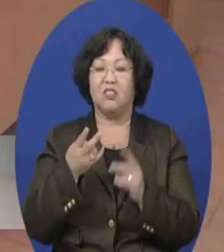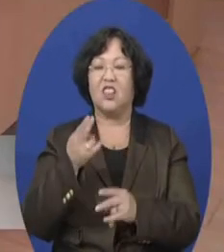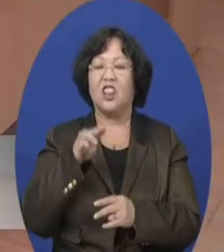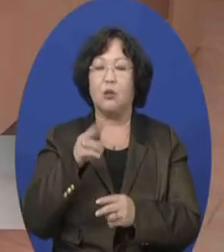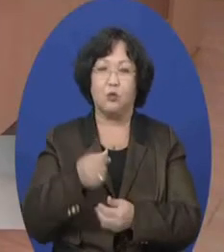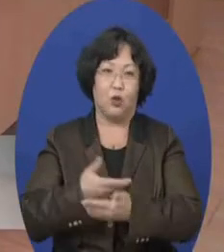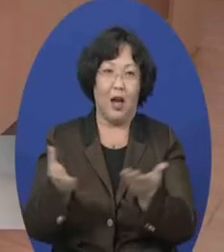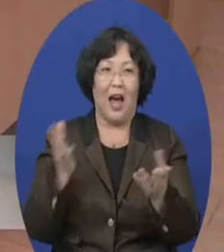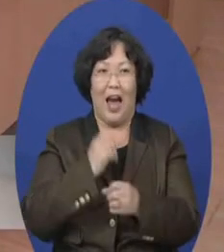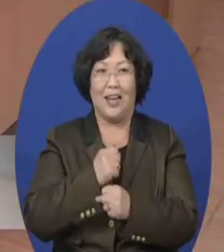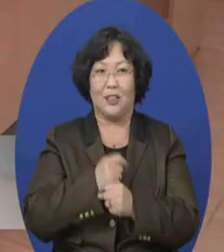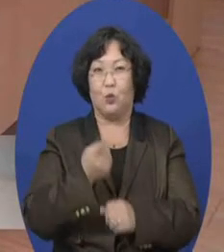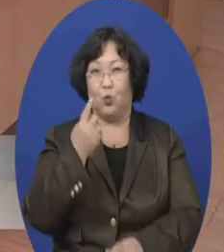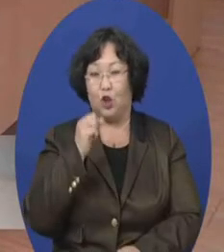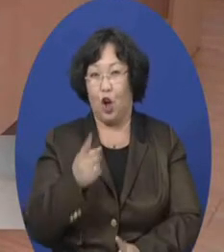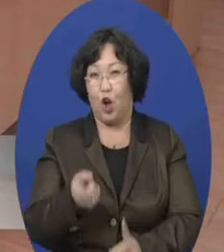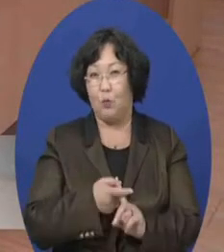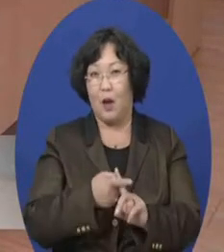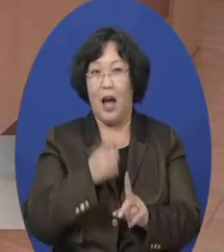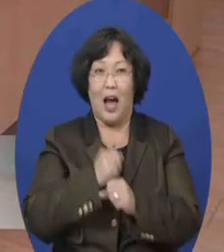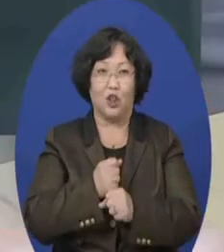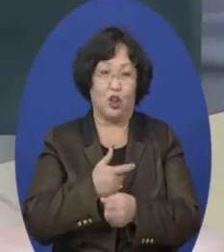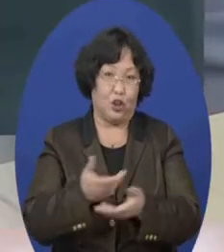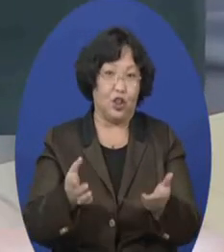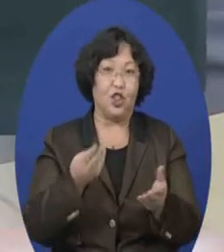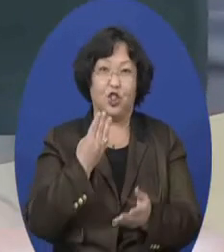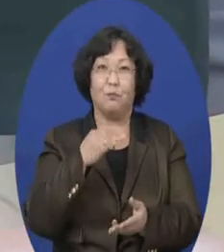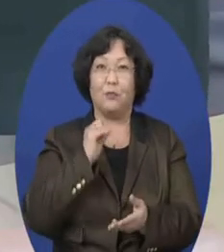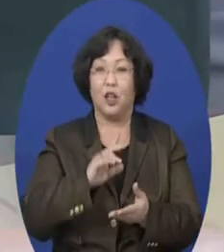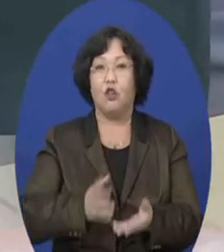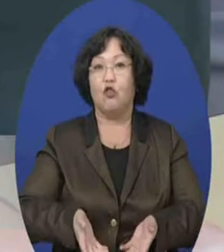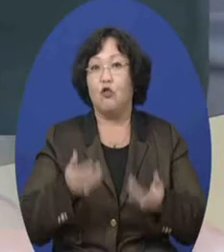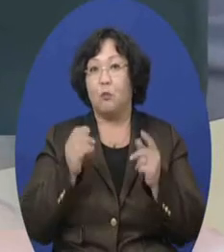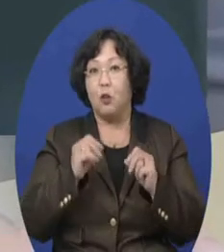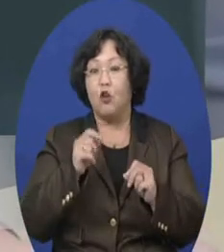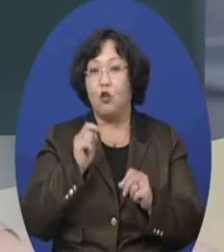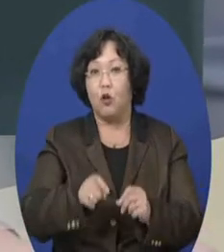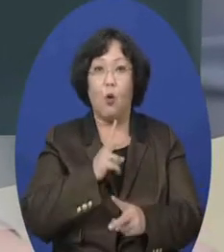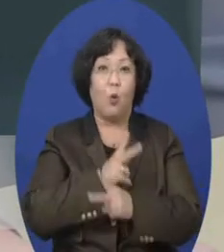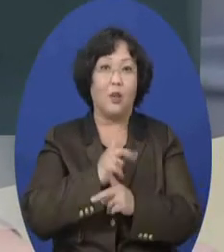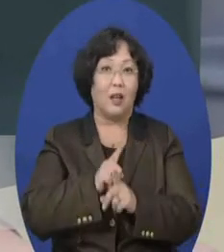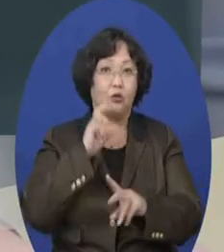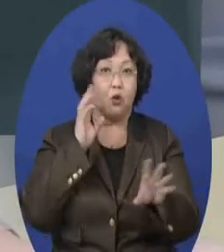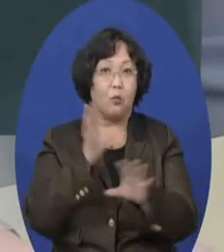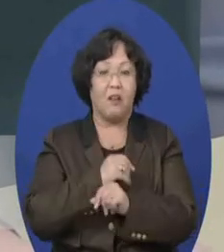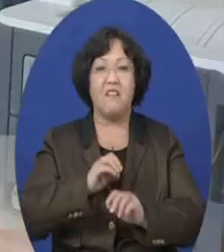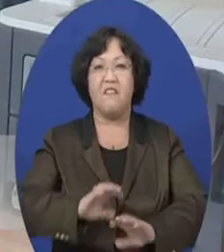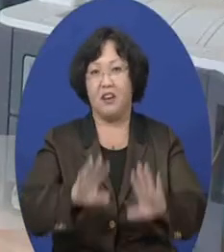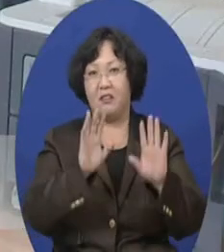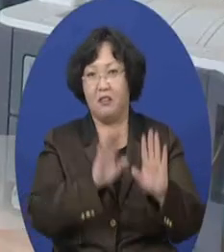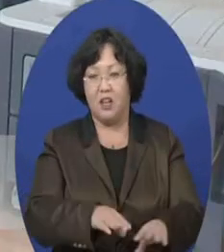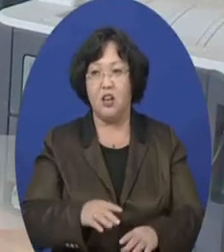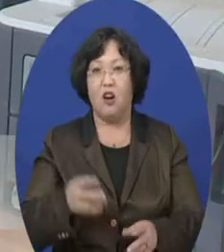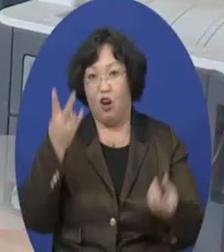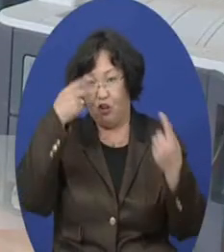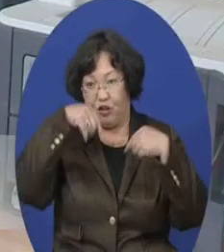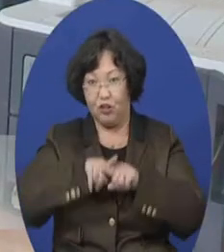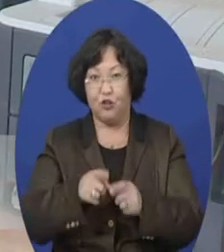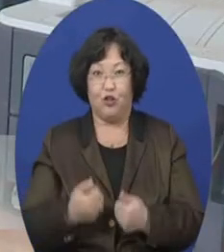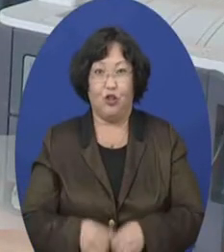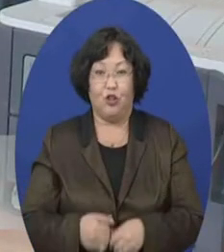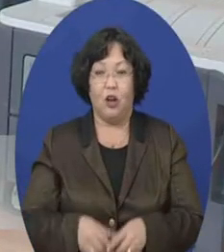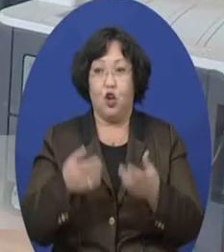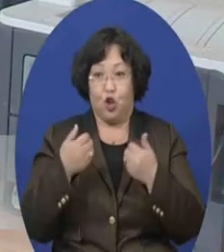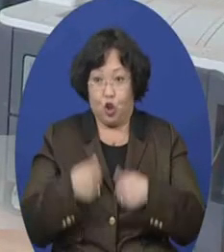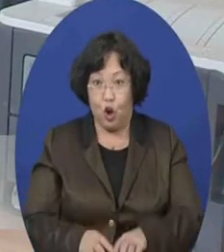ажилгүйдлийн тэтгэмж ажил олгогчид шимтгэлийн хөнгөлт үзүүлэхээр өнөөгийн мөрдөж байгаа хуулийн зохицуултыг хэвээр хадгалж, за ихэр хүүхэд төрүүлсэн эхийн